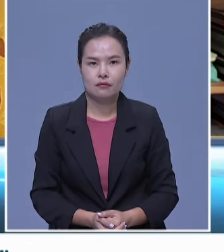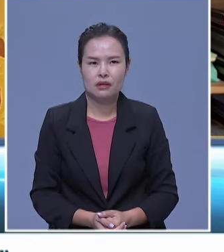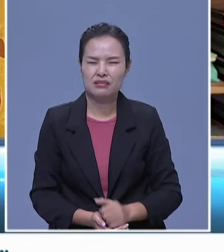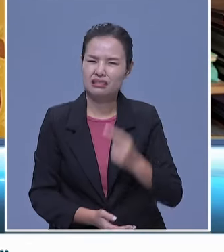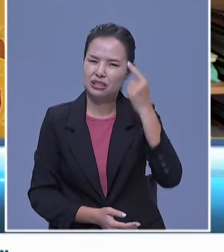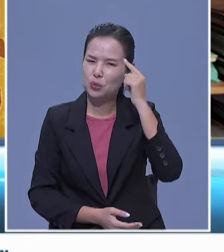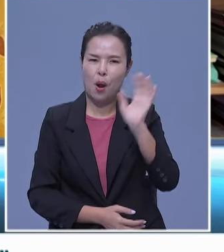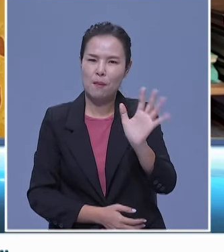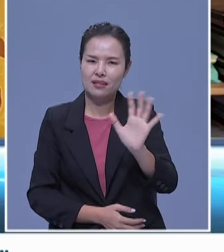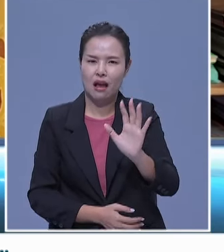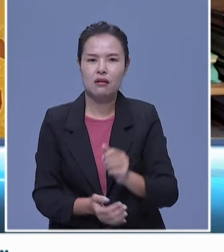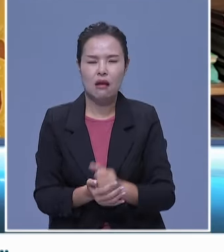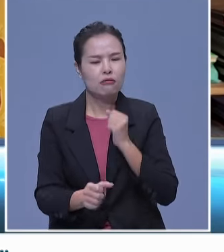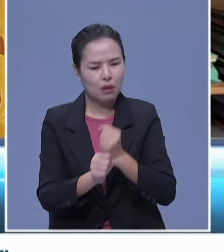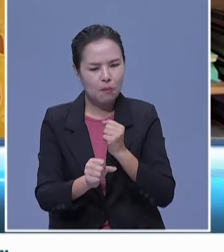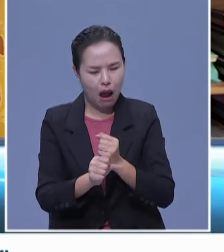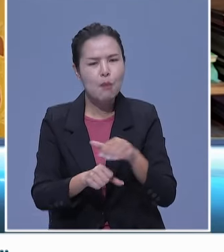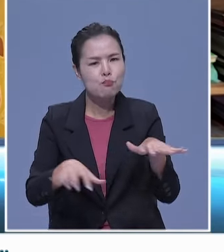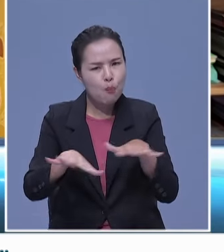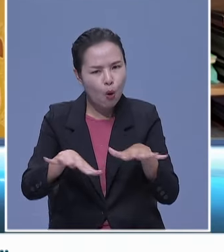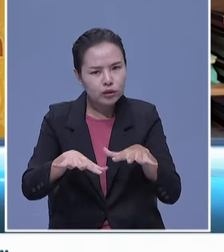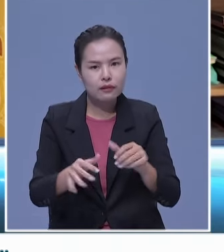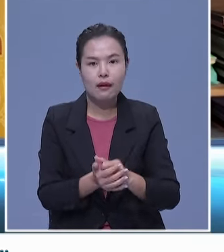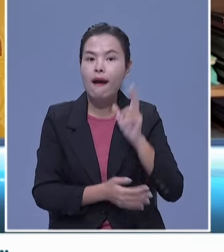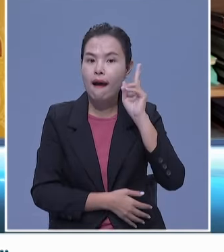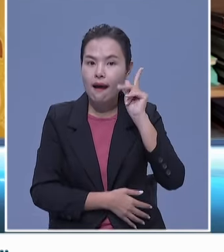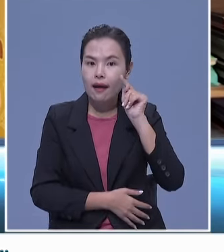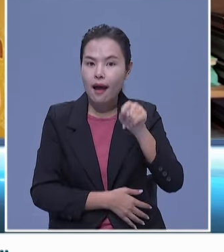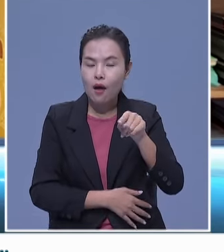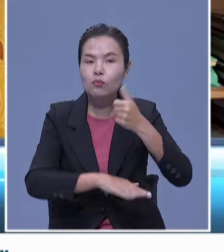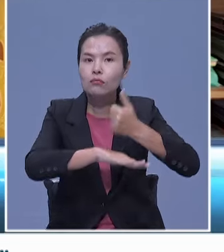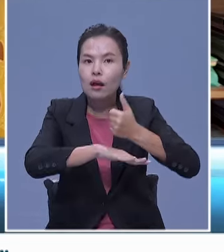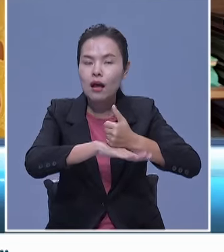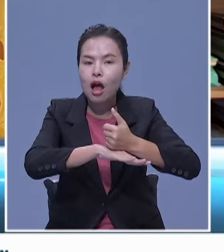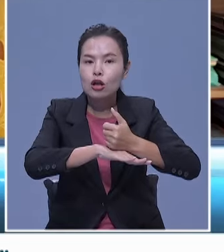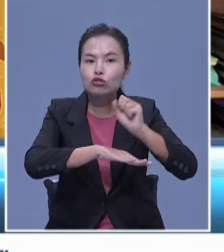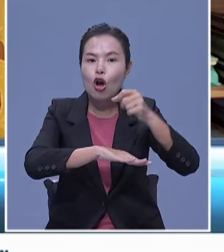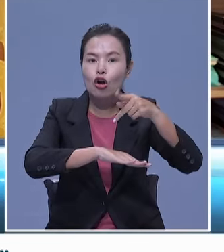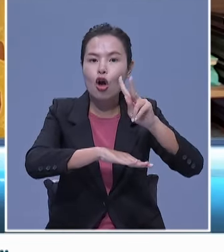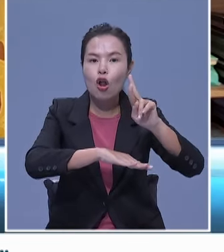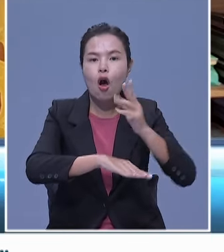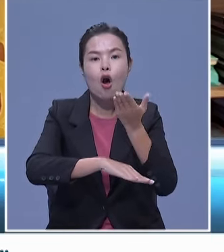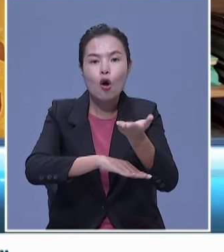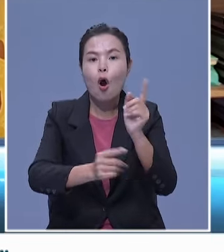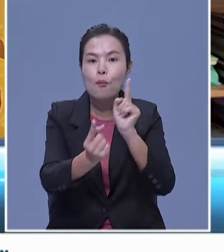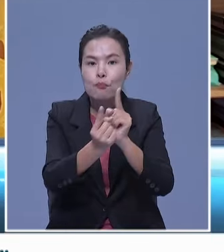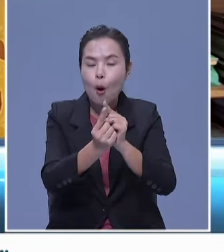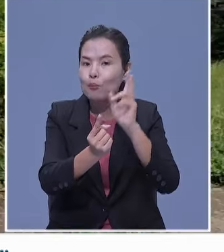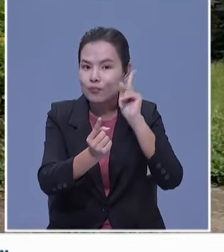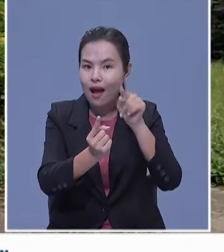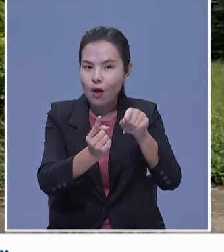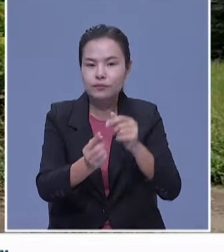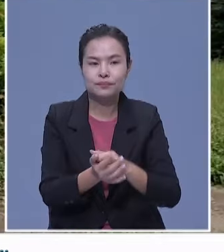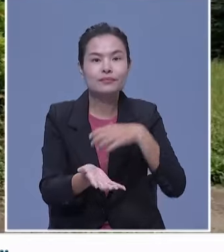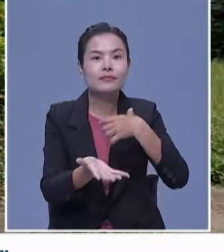ไม่น่าเป็นไปได้นะท่านน่าจะทำงานปกติทีนี้นักข่าวไปยังผอ.สกร.ศรีนรงค์นะคะไปขอเข้าพบท่านที่ตกเป็นข่าวเลยท่